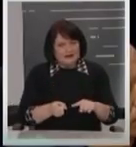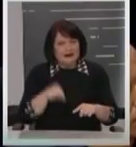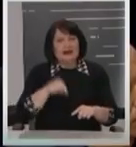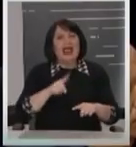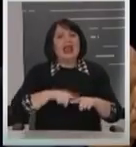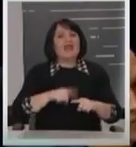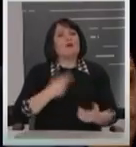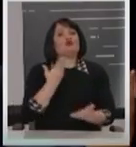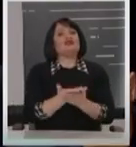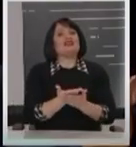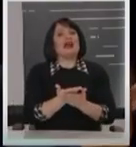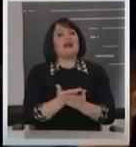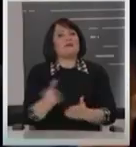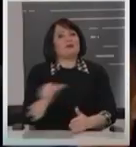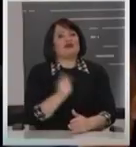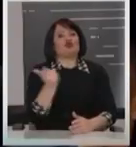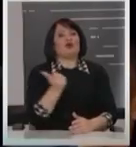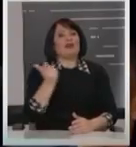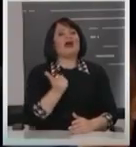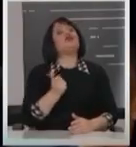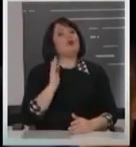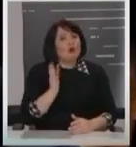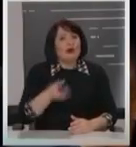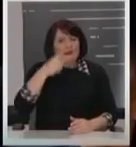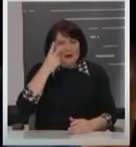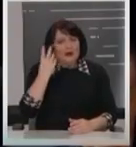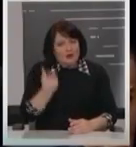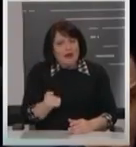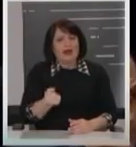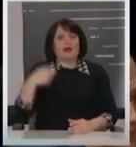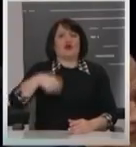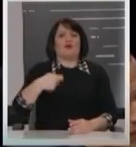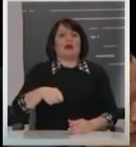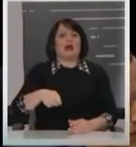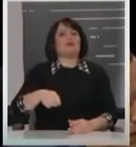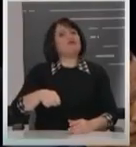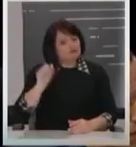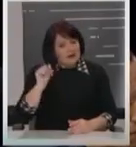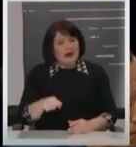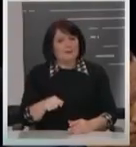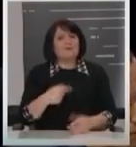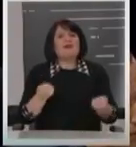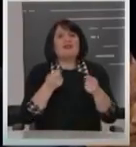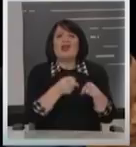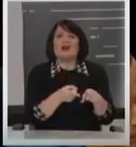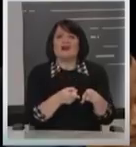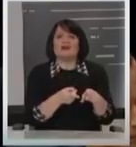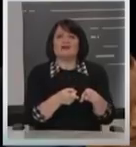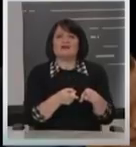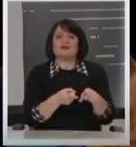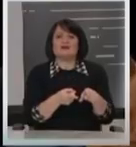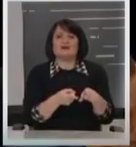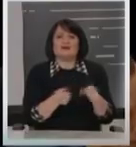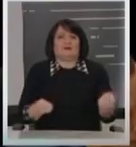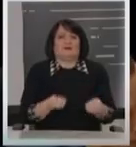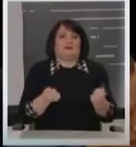ελληνικές απαιτήσεις είναι πλήρως ενεργές από νομικής απόψεως. Και τι κάνατε εσείς? Δεν